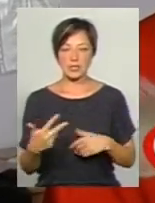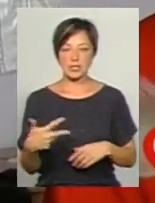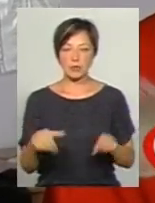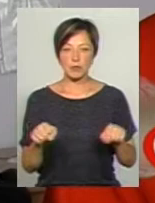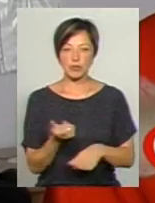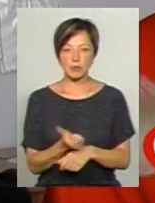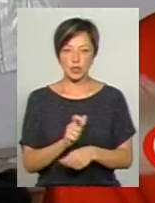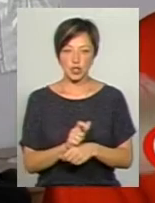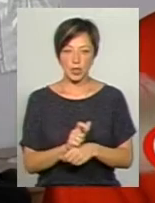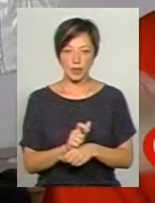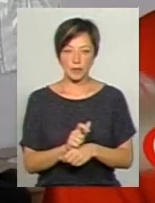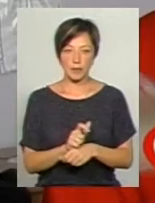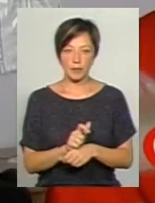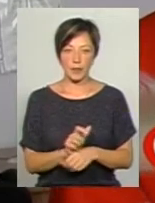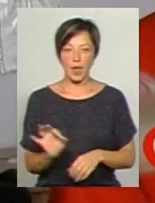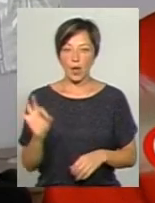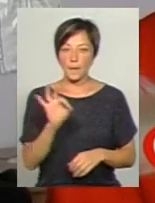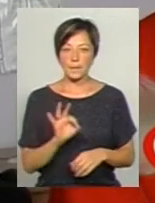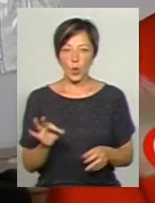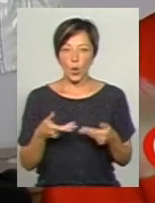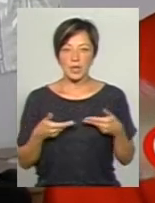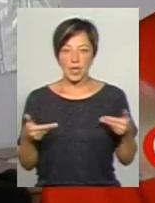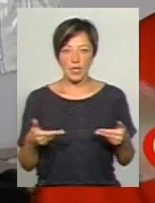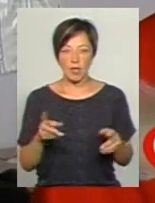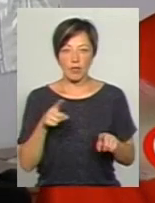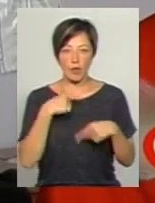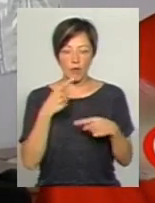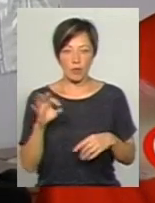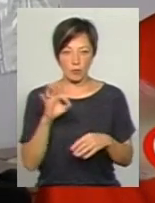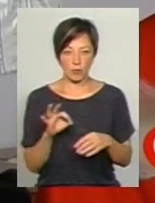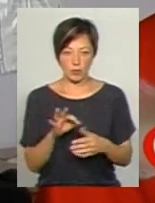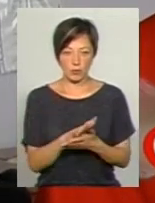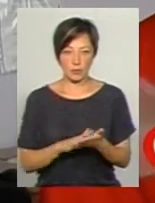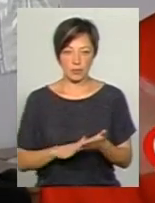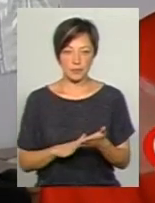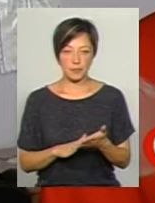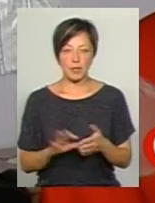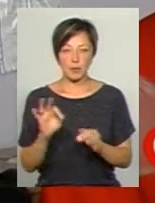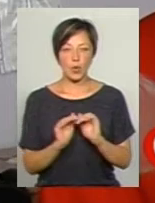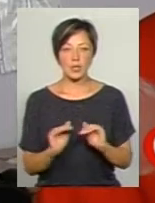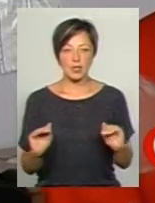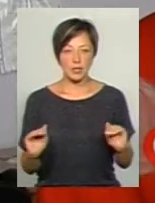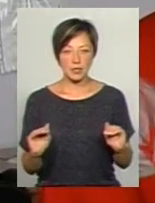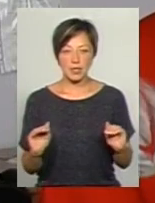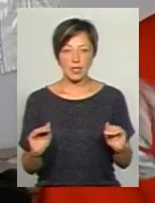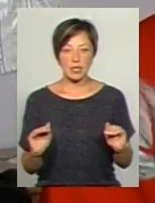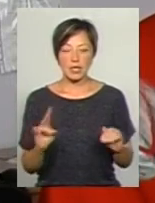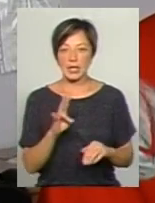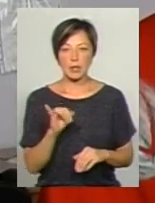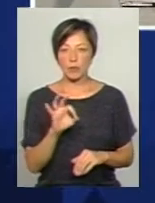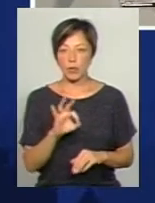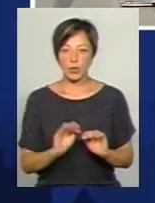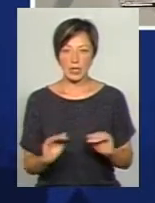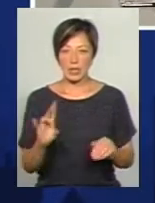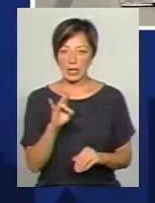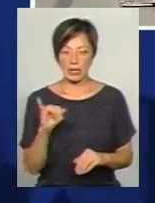а може й більше. Про нас навіть мови ніякої немає. Про дітей, ні про дітей, ні про нас.